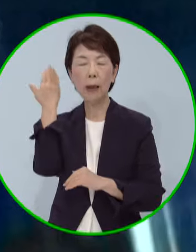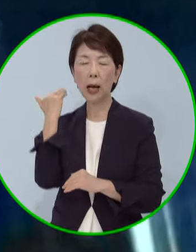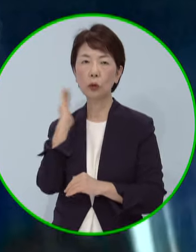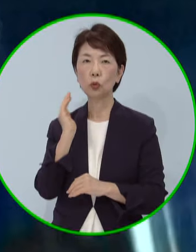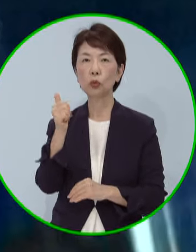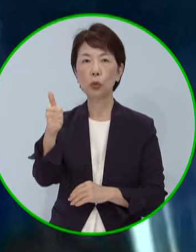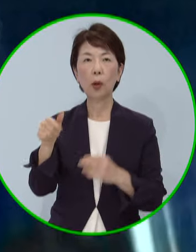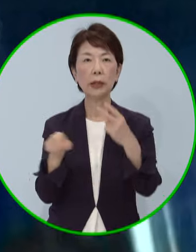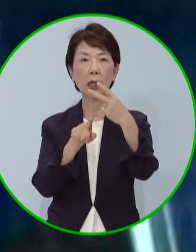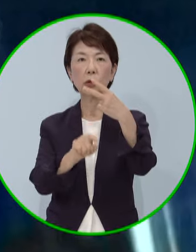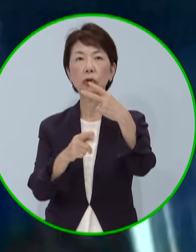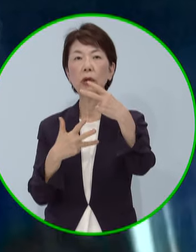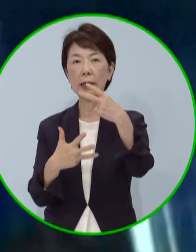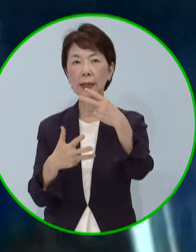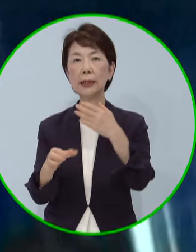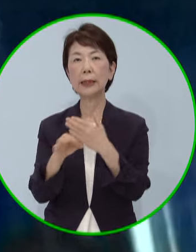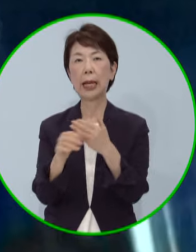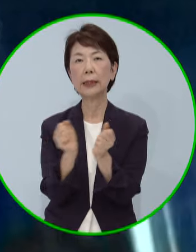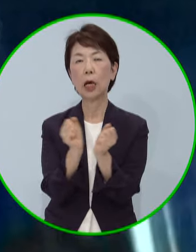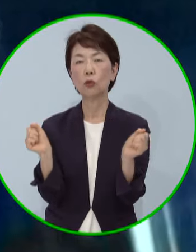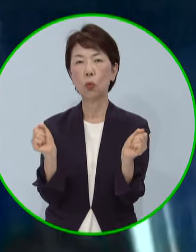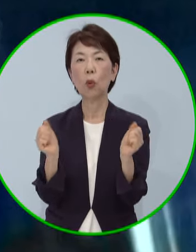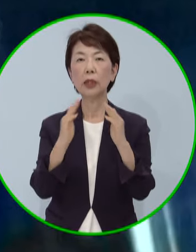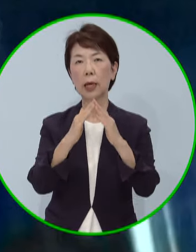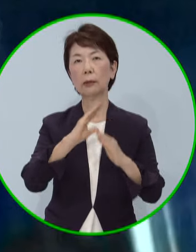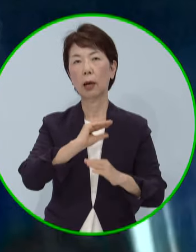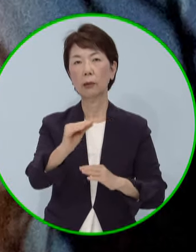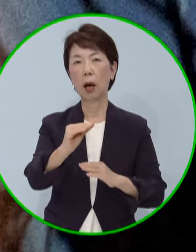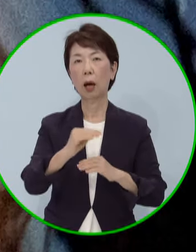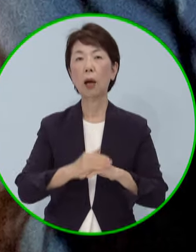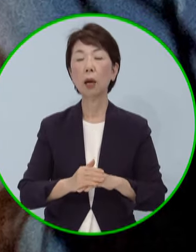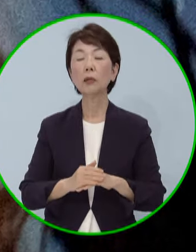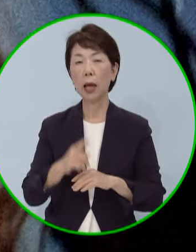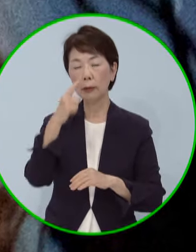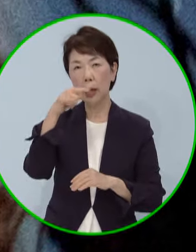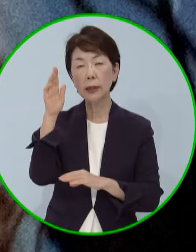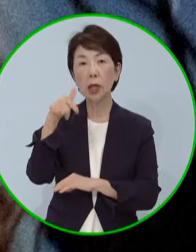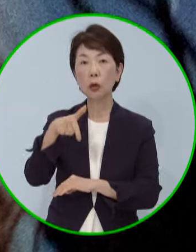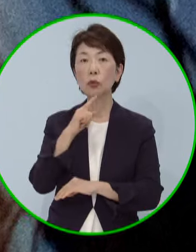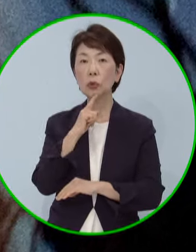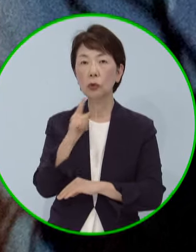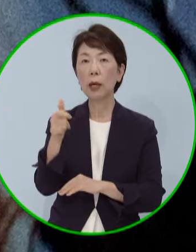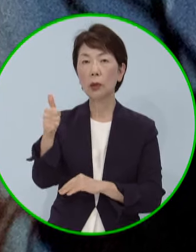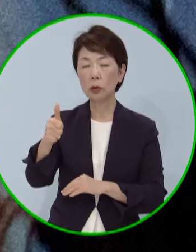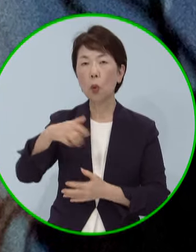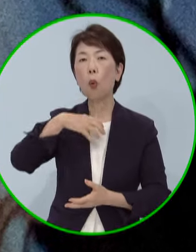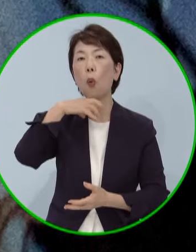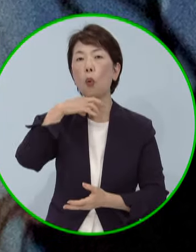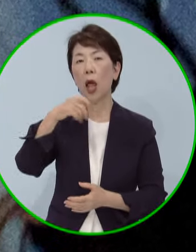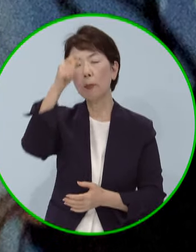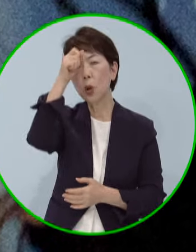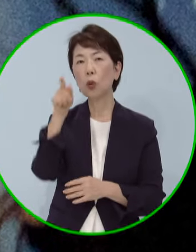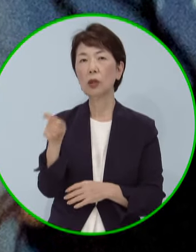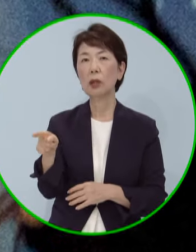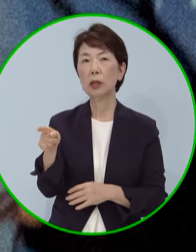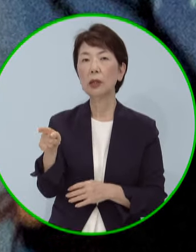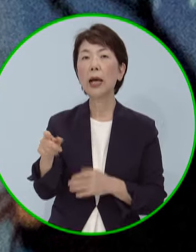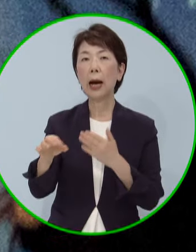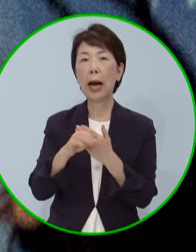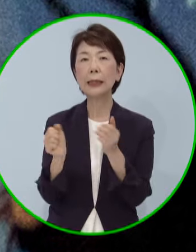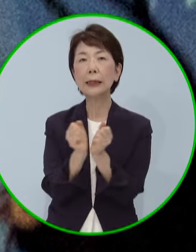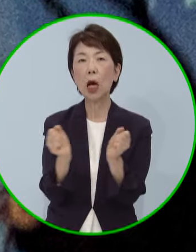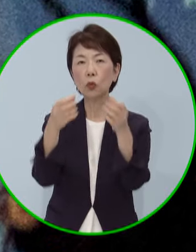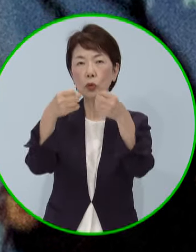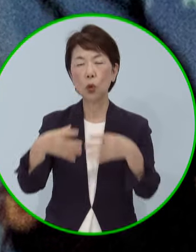日仮釈放され自宅に戻りました政府は高齢や病気を理由に仮釈法の条件は